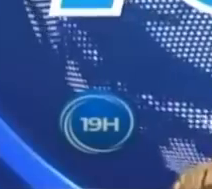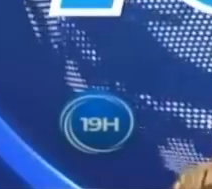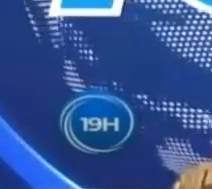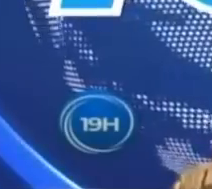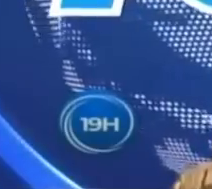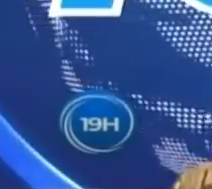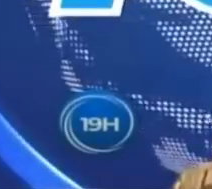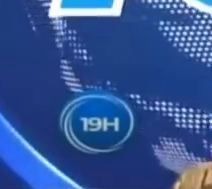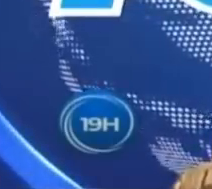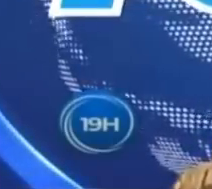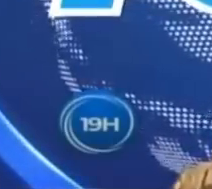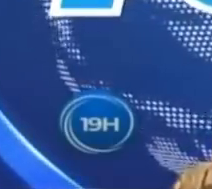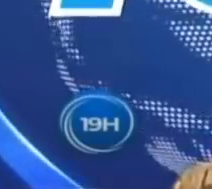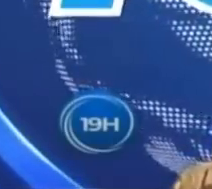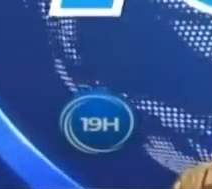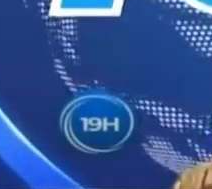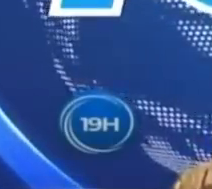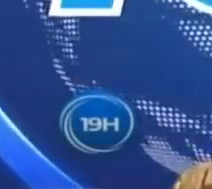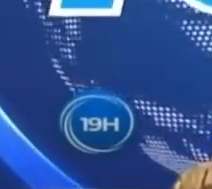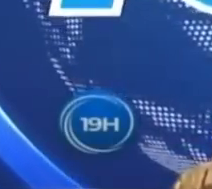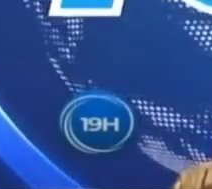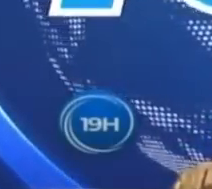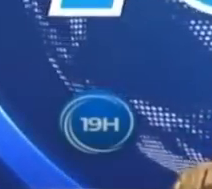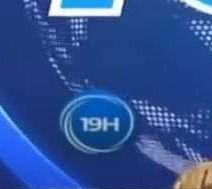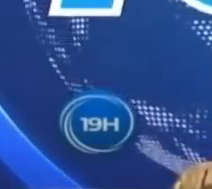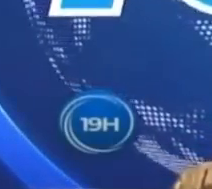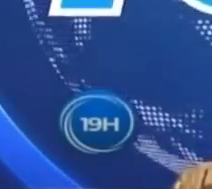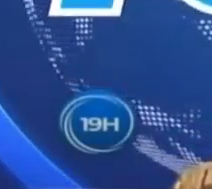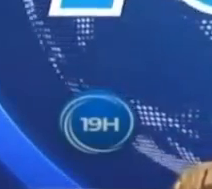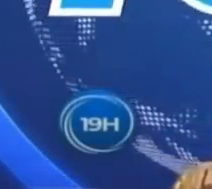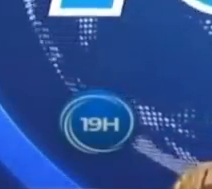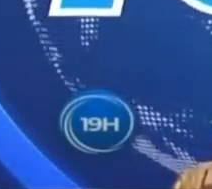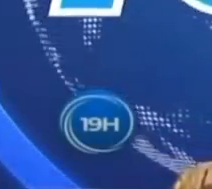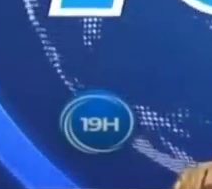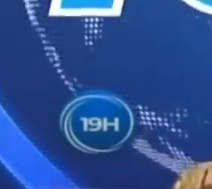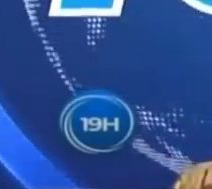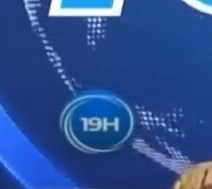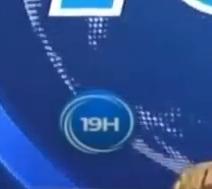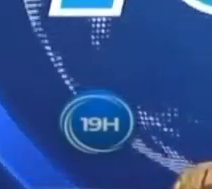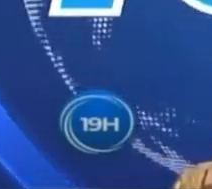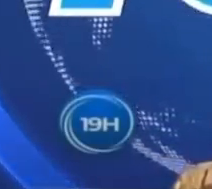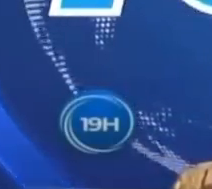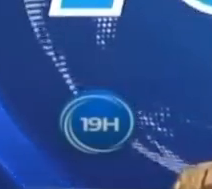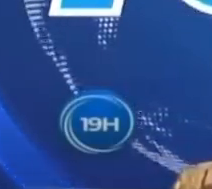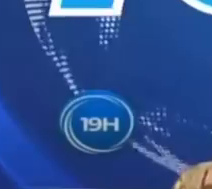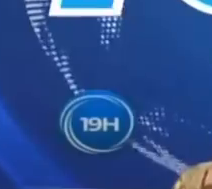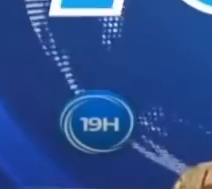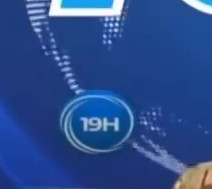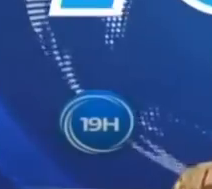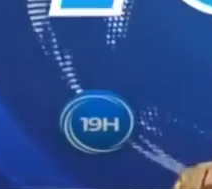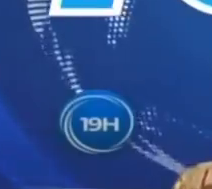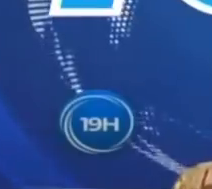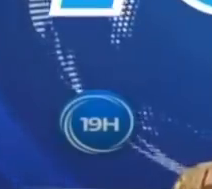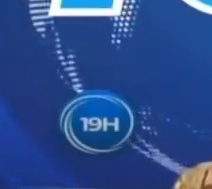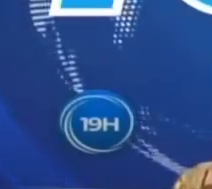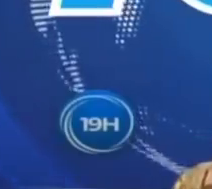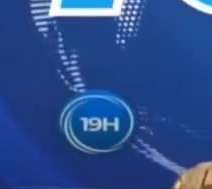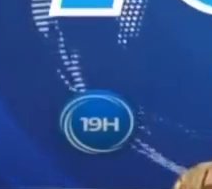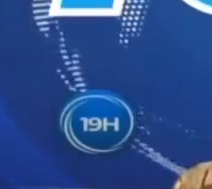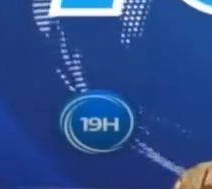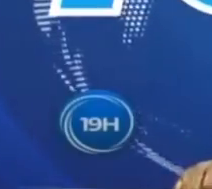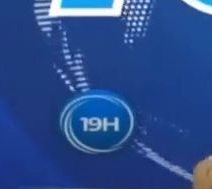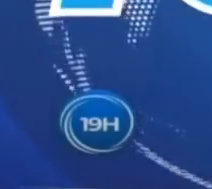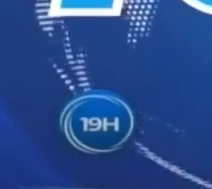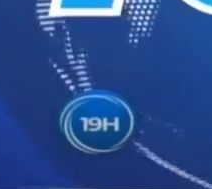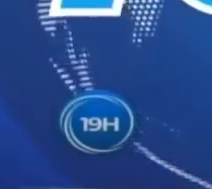de l'État a présidé le Conseil de ministres à la Cité de l'Union africaine. Outre la